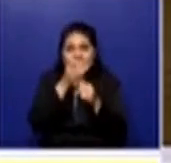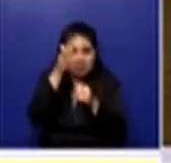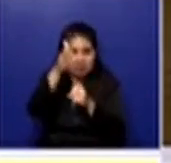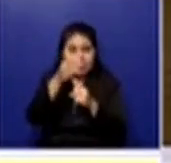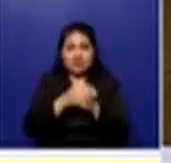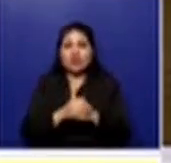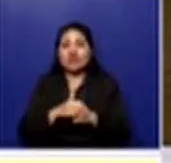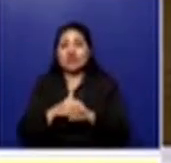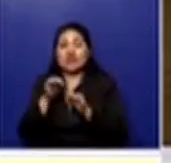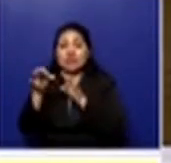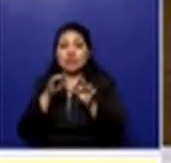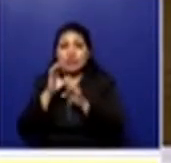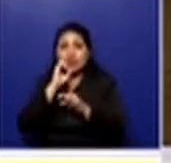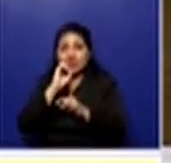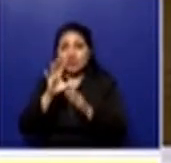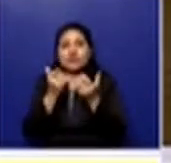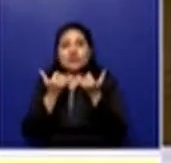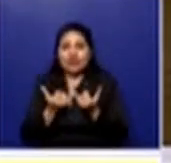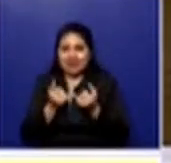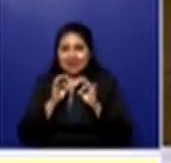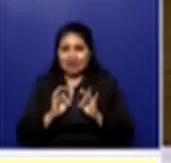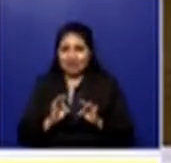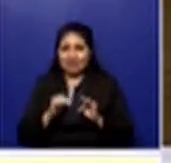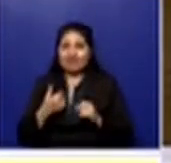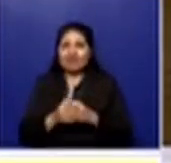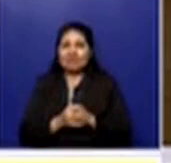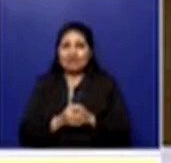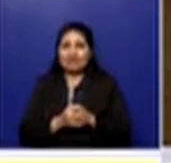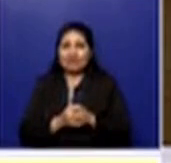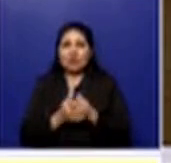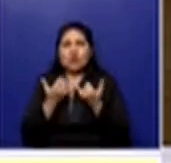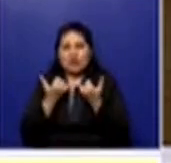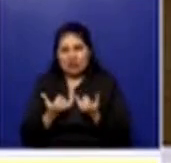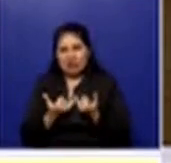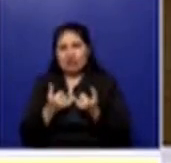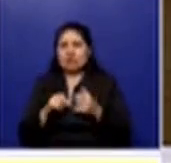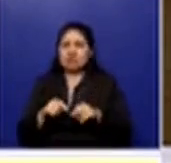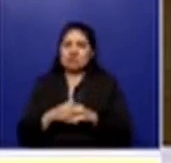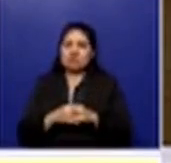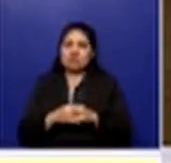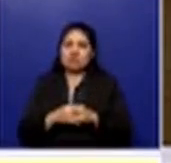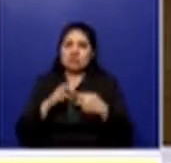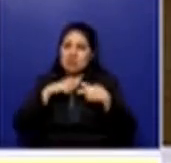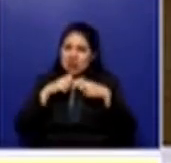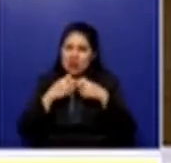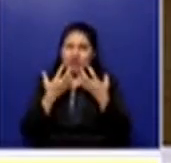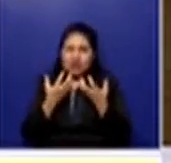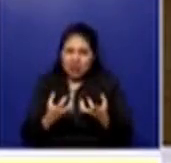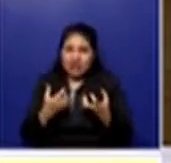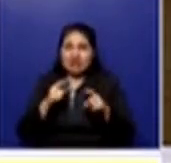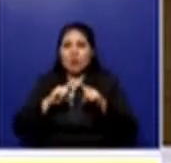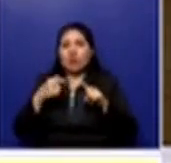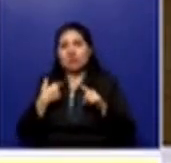ากเรียนแบบนี้ค่ะว่ายังยืนยันค่ะว่าไม่ว่าสถานการณ์อาจจะวิกฤตมากแค่ไหนไทย PBS จะทำหน้า